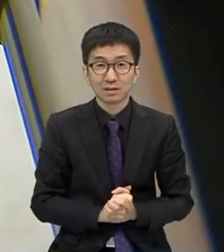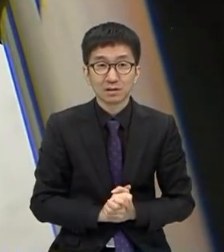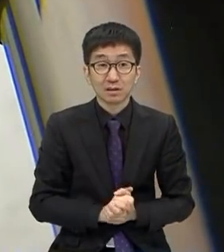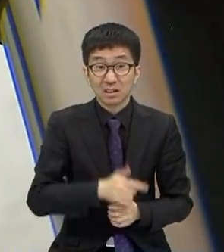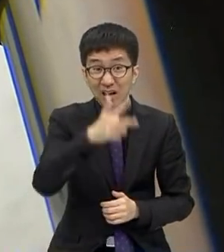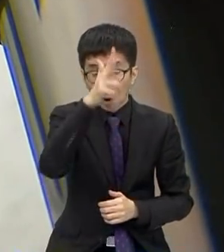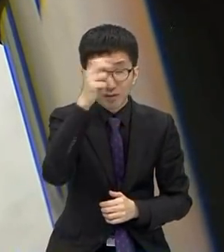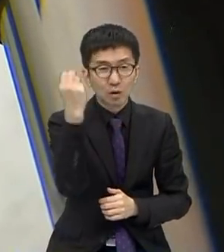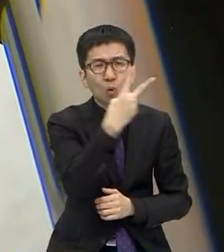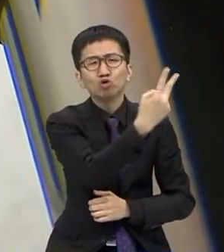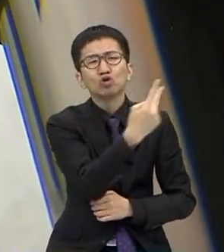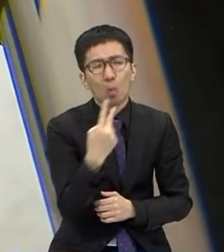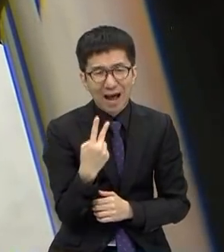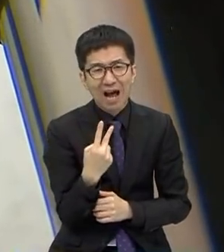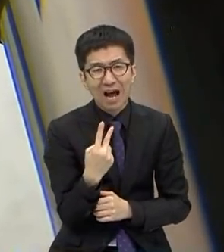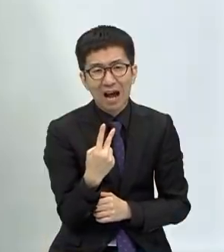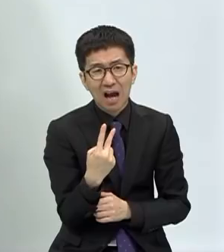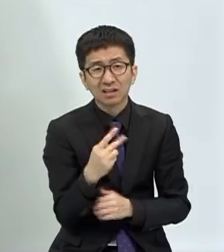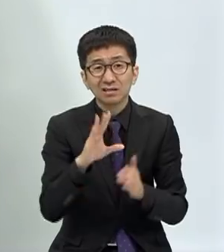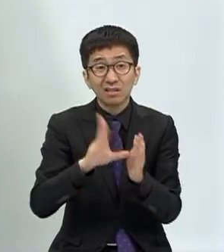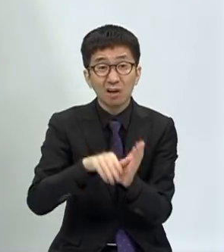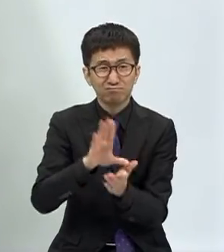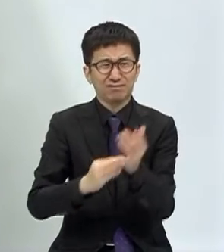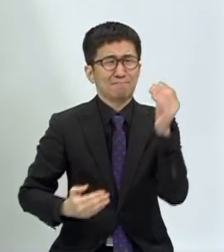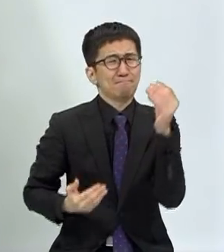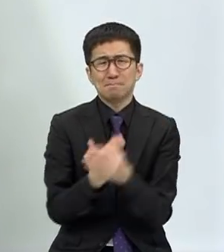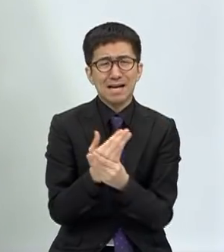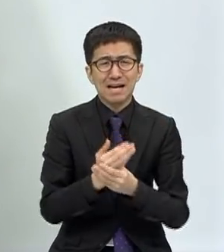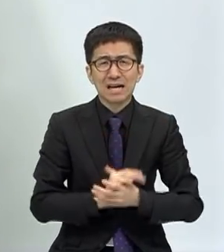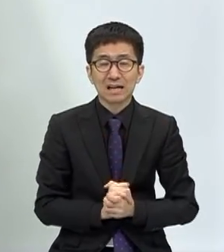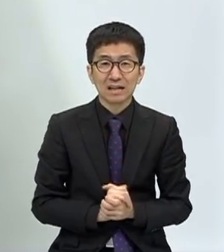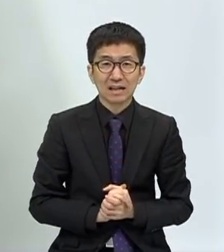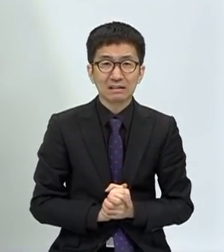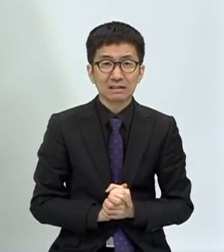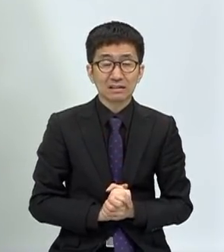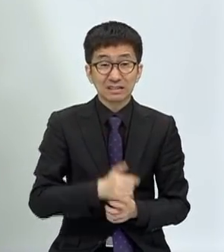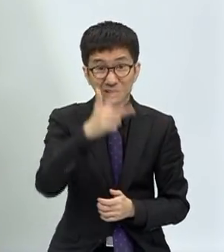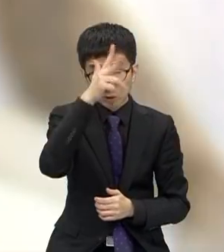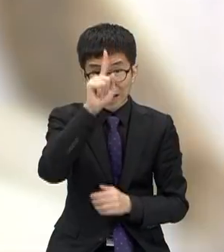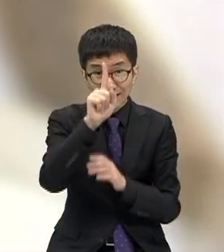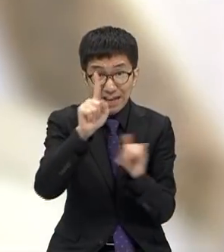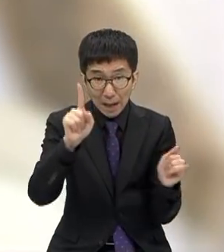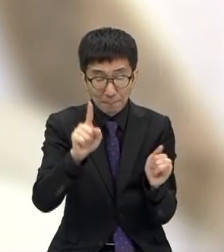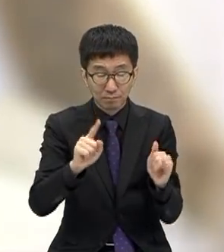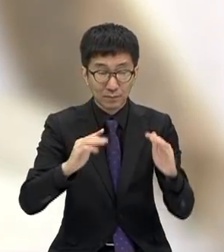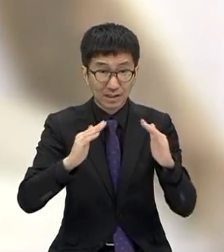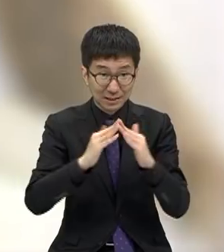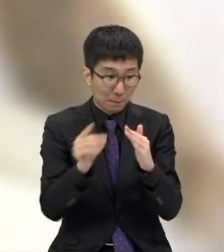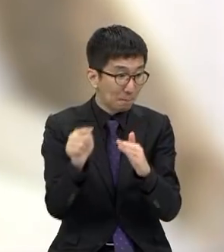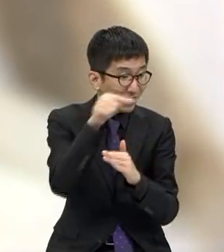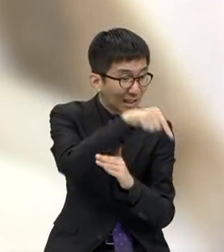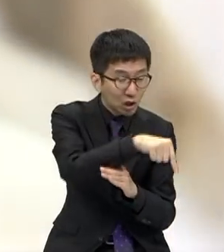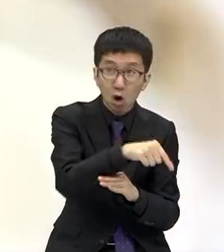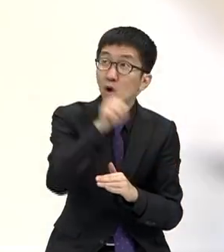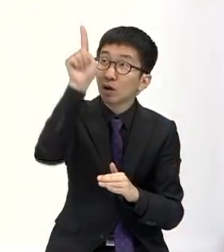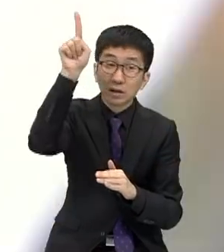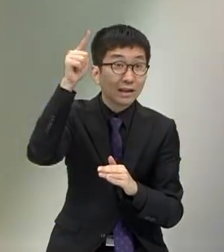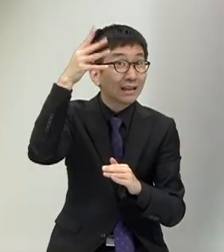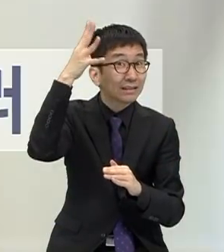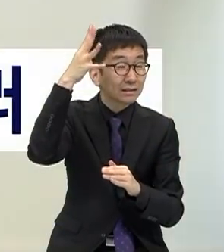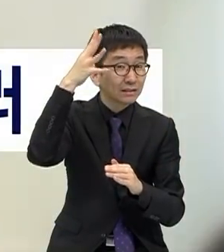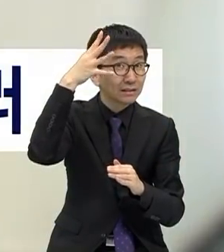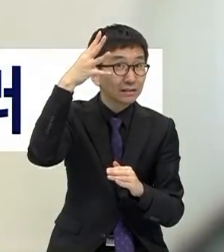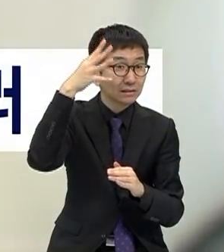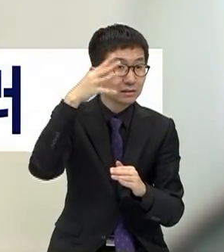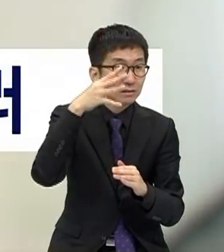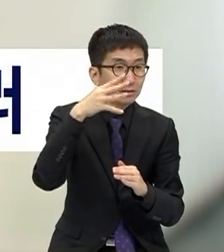경찰 2명이 출동한 상황에서 끔찍한 범행이 일어났습니다. 경찰 한 명은 빌라 밖에서 A씨와 대화를 나누고 있었고